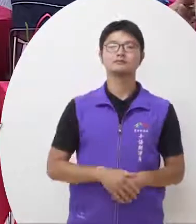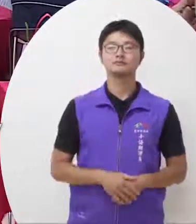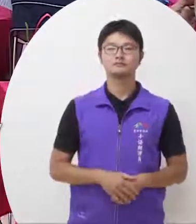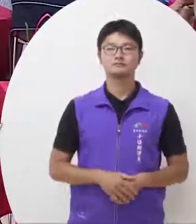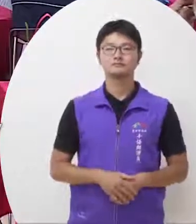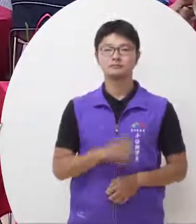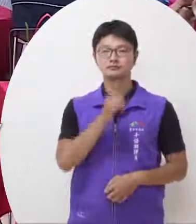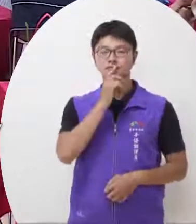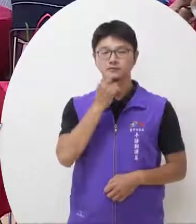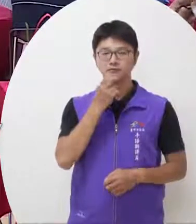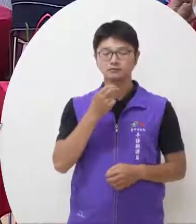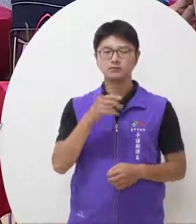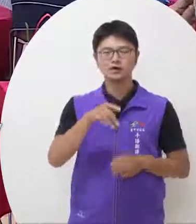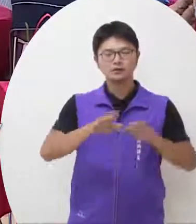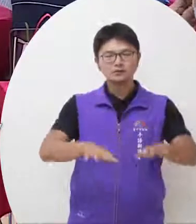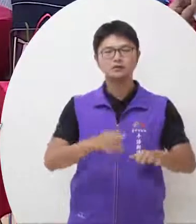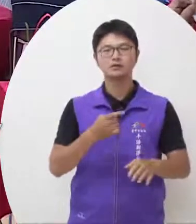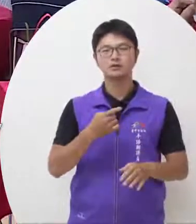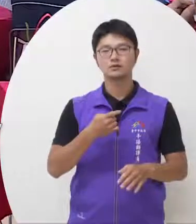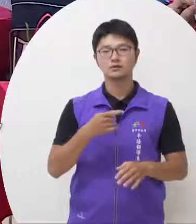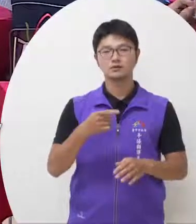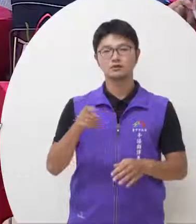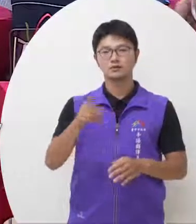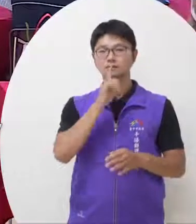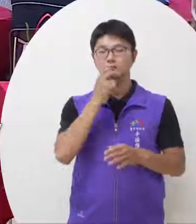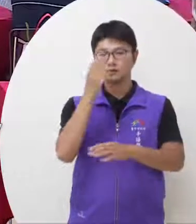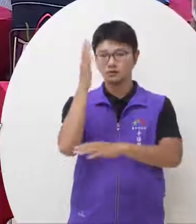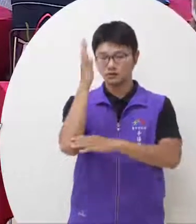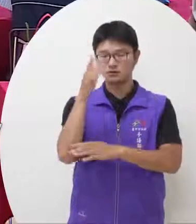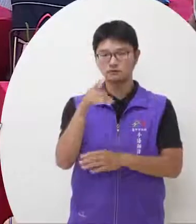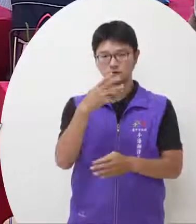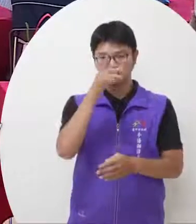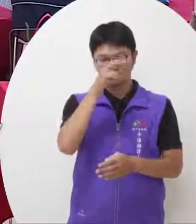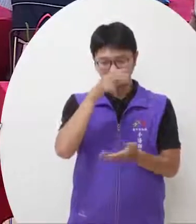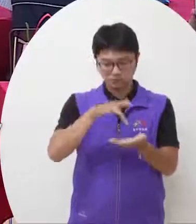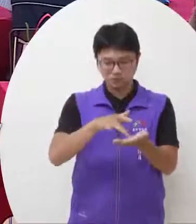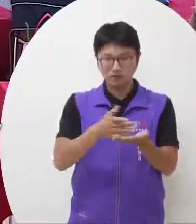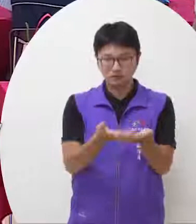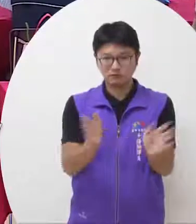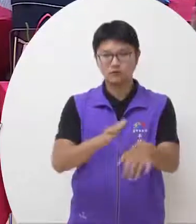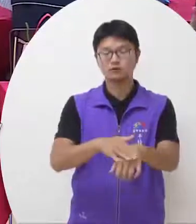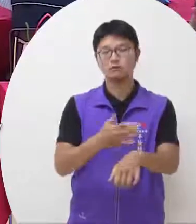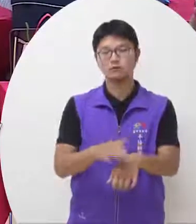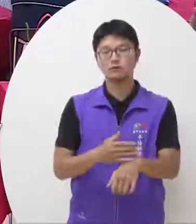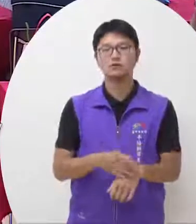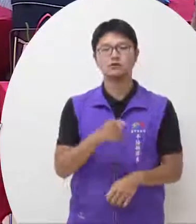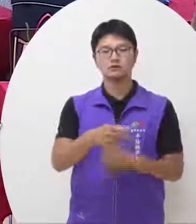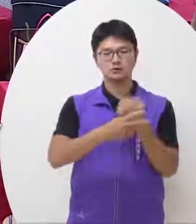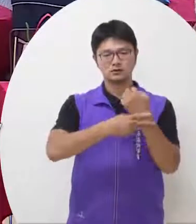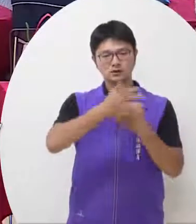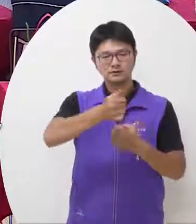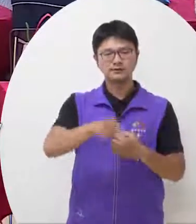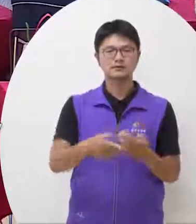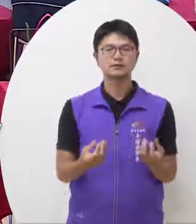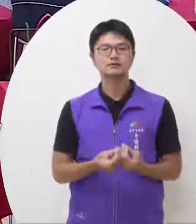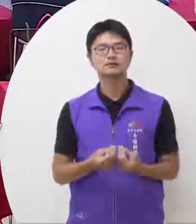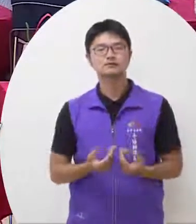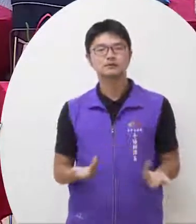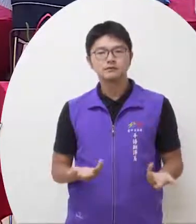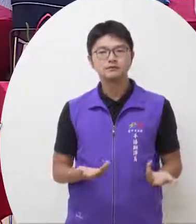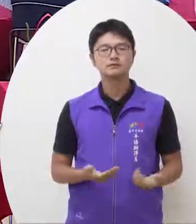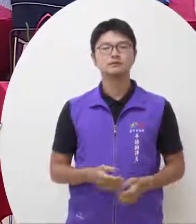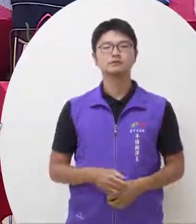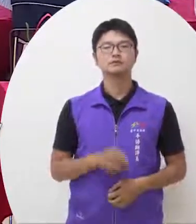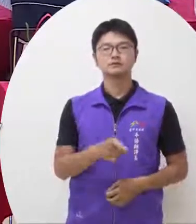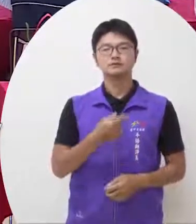不准我们发老鼠药，但是呢还是要解决嘛，那叫里长去解决， 鸟鼠嘛是问题嘞，哈，做里长嘛才管个